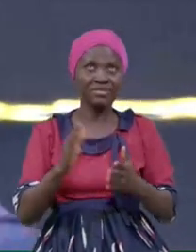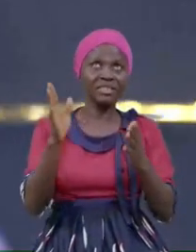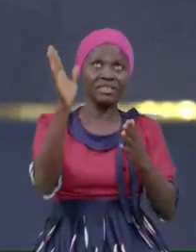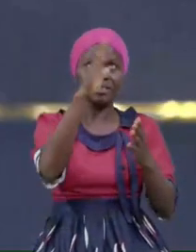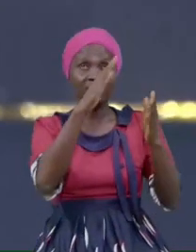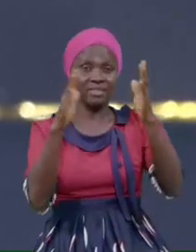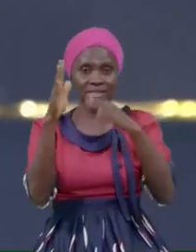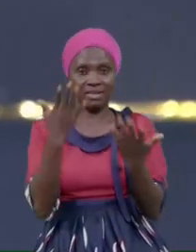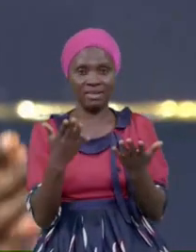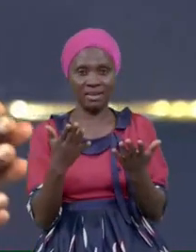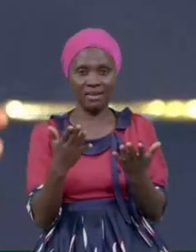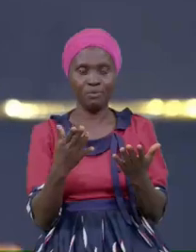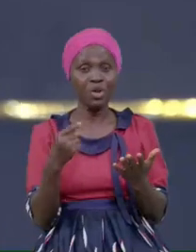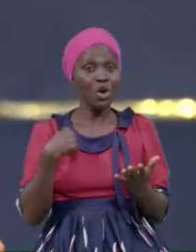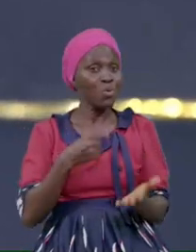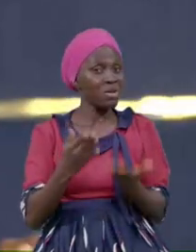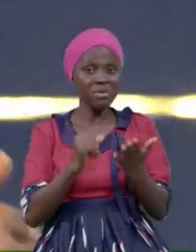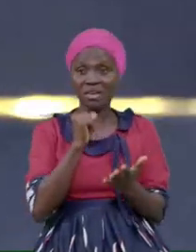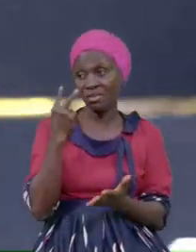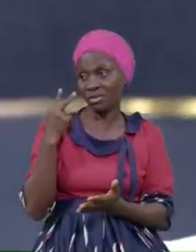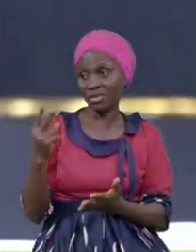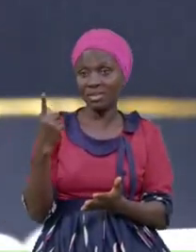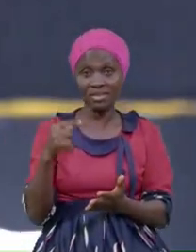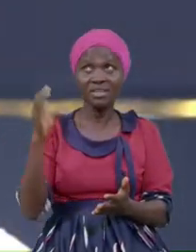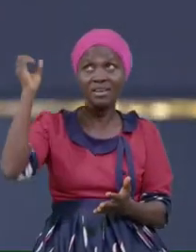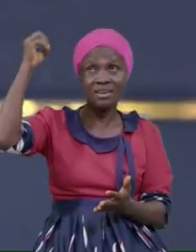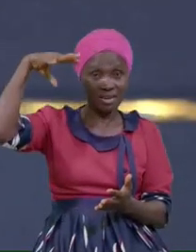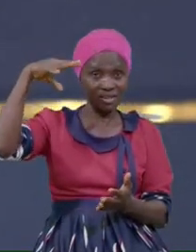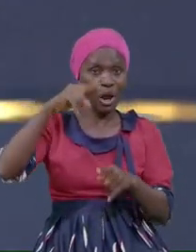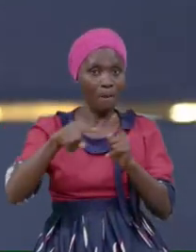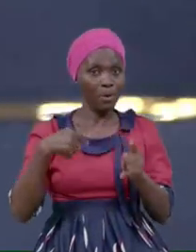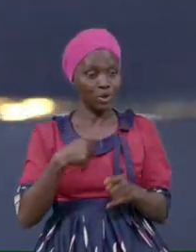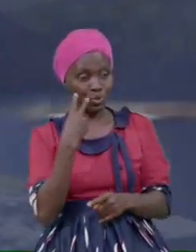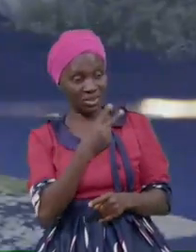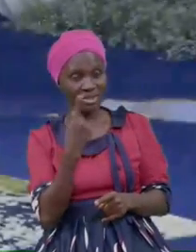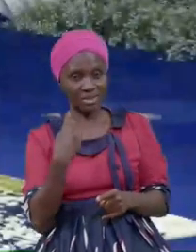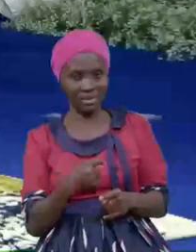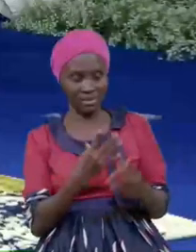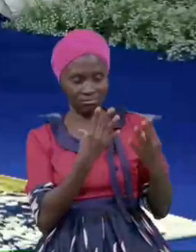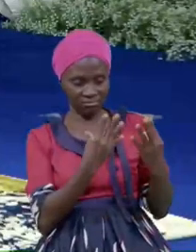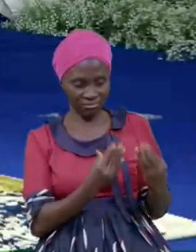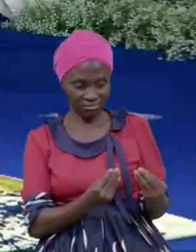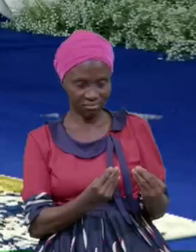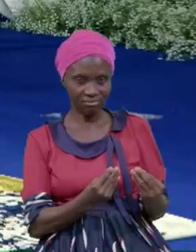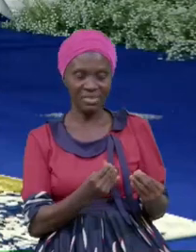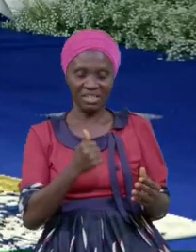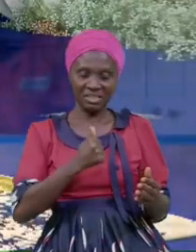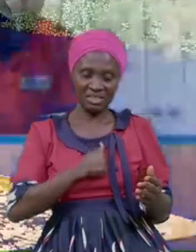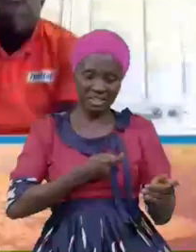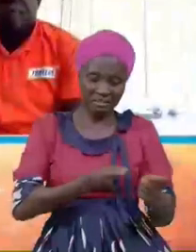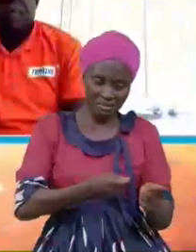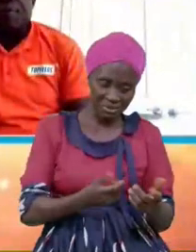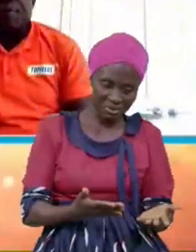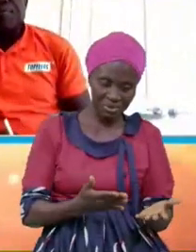connais l'air. Je peux ne pas voir la grâce de Dieu, mais nous voyons le comportement, le caractère et le mode de